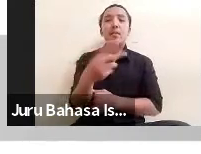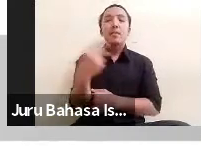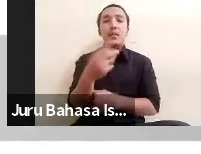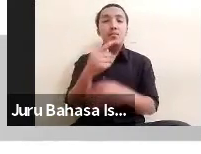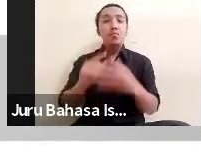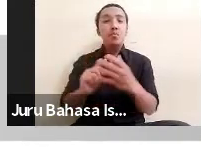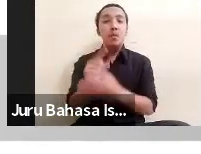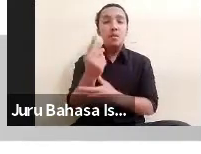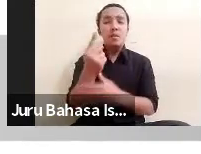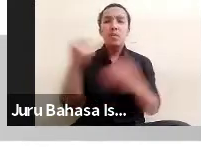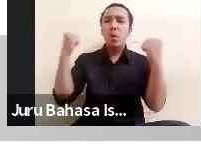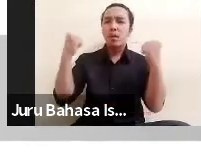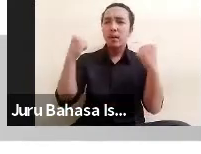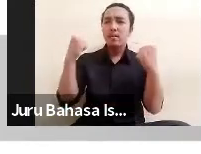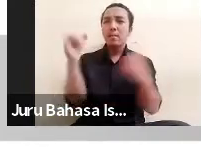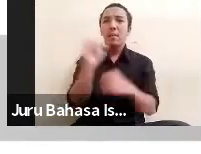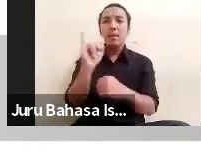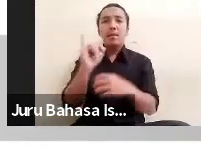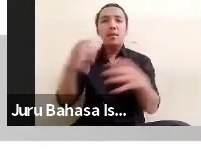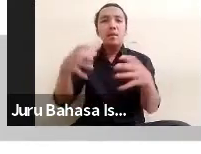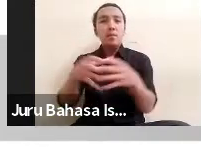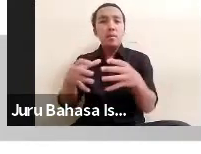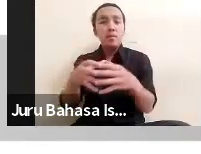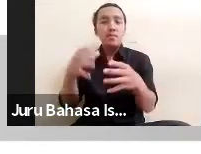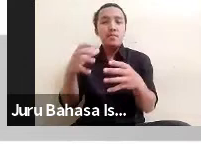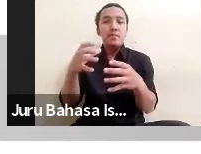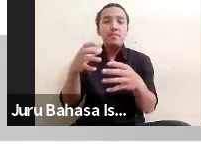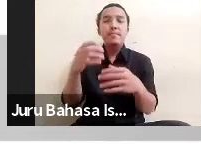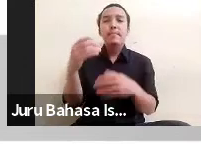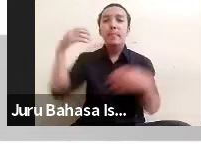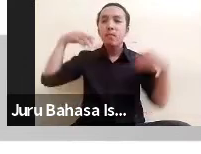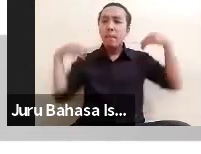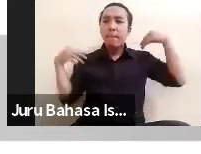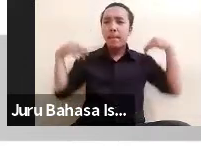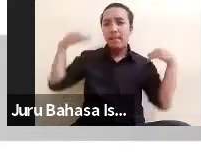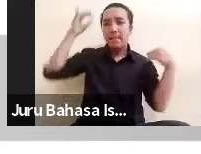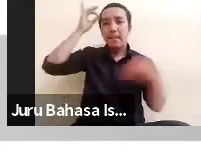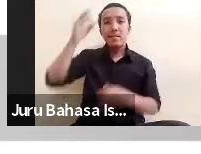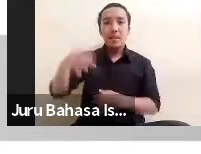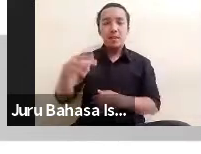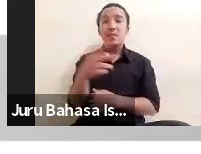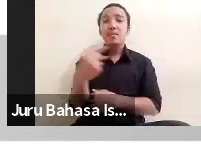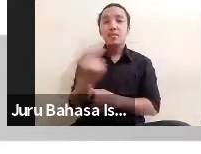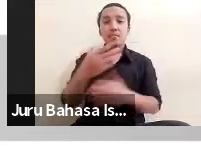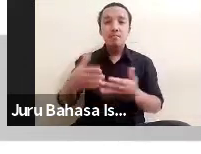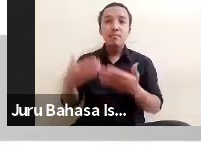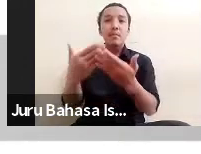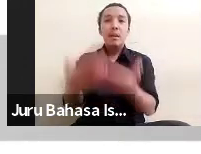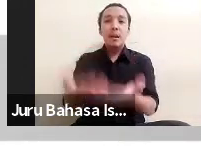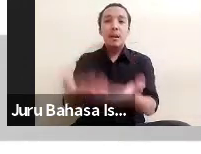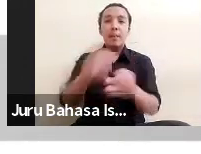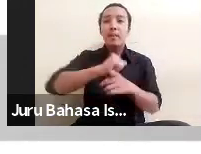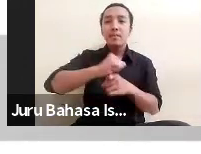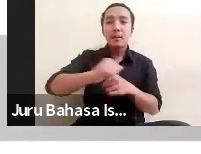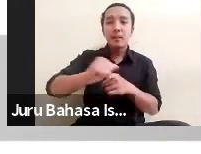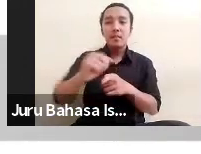dan pemberdayaan kelompok difabel desa. Nah, ini kita beri pelatihan-pelatihan, kita buat mereka